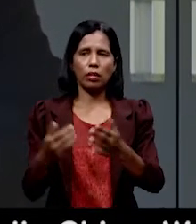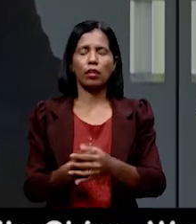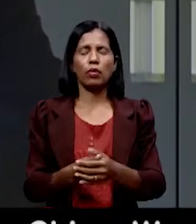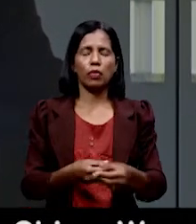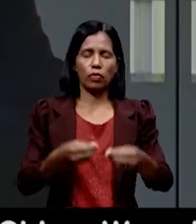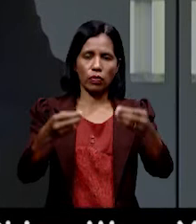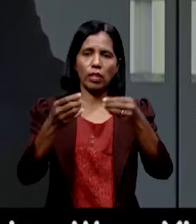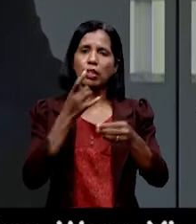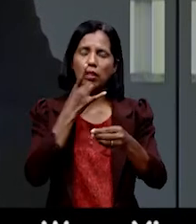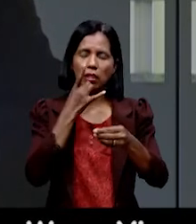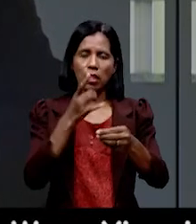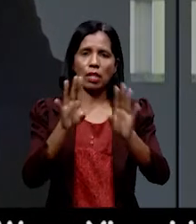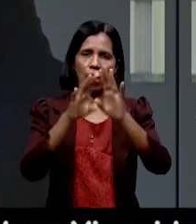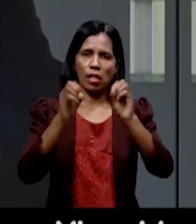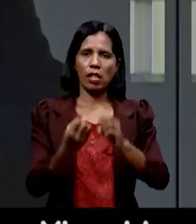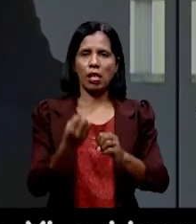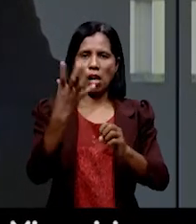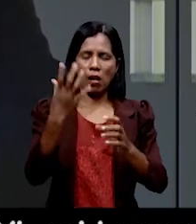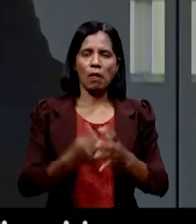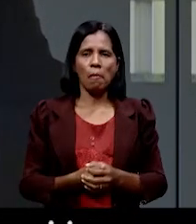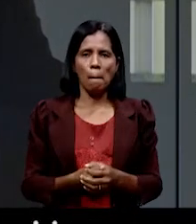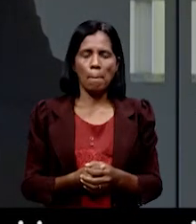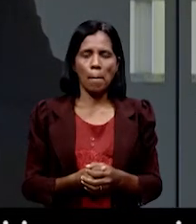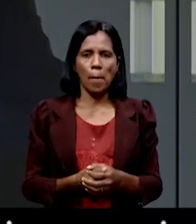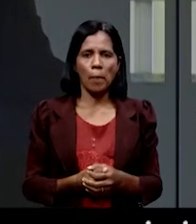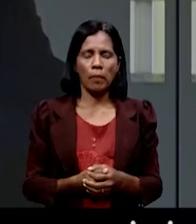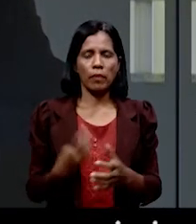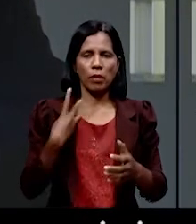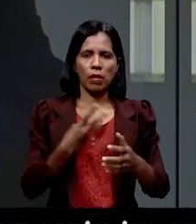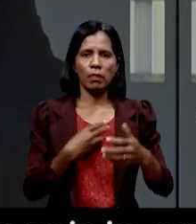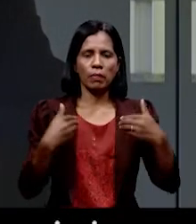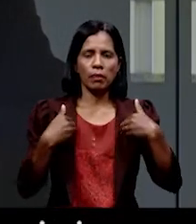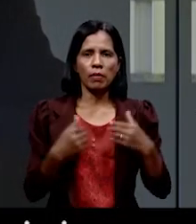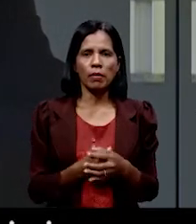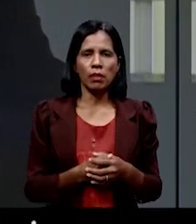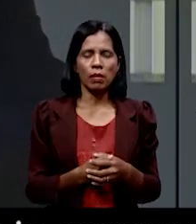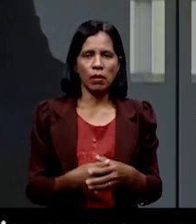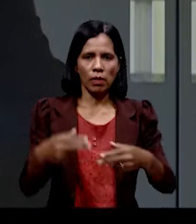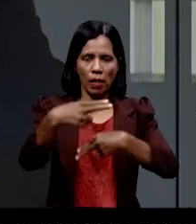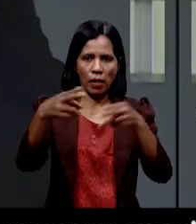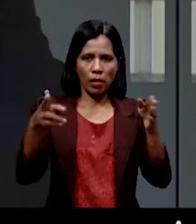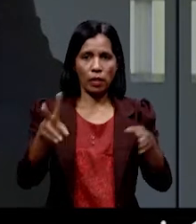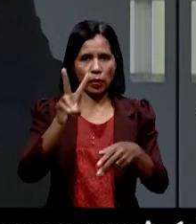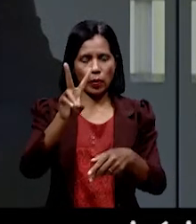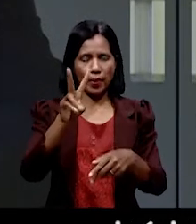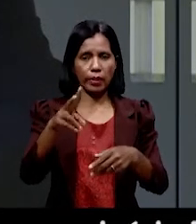ahi. Di pun itu jadual ruah, nampak urkalan itu uzah jadual ruah. Niat